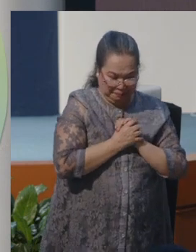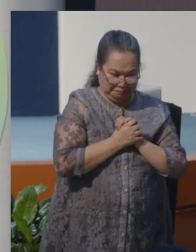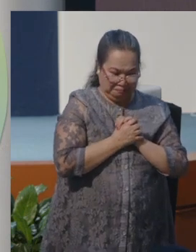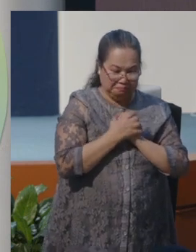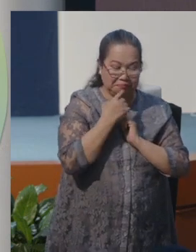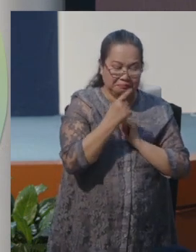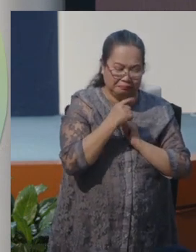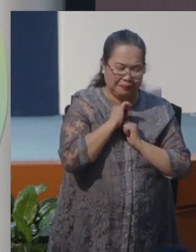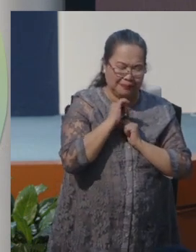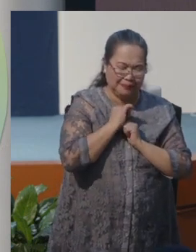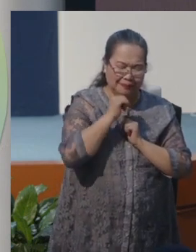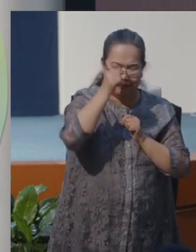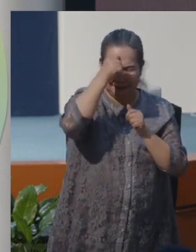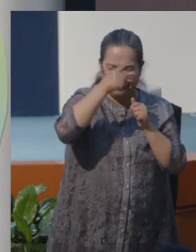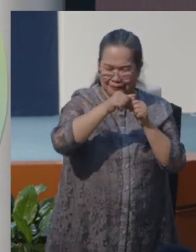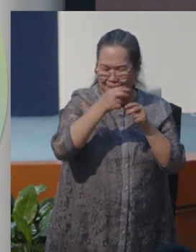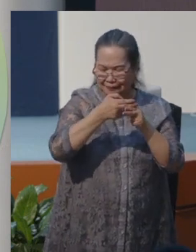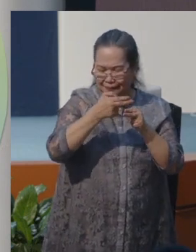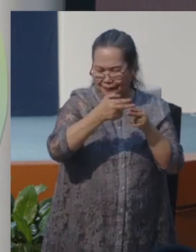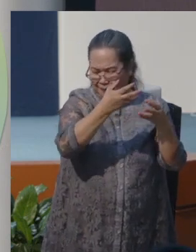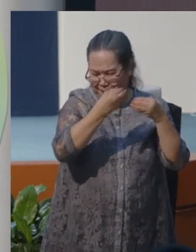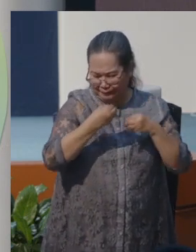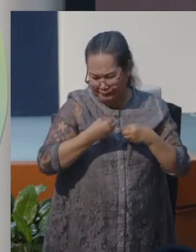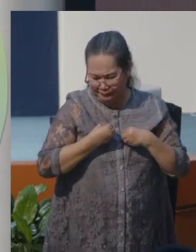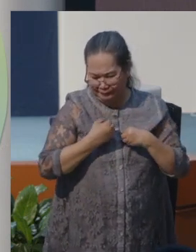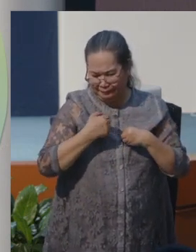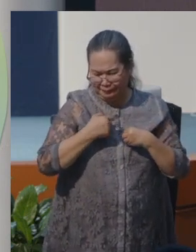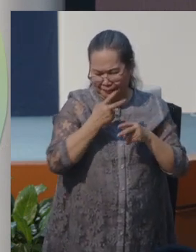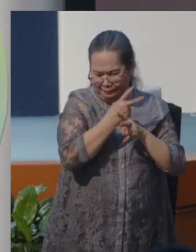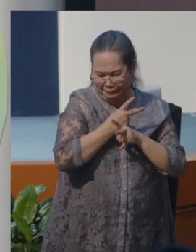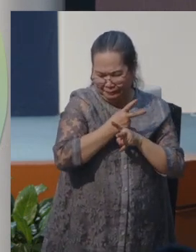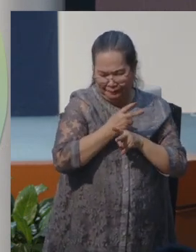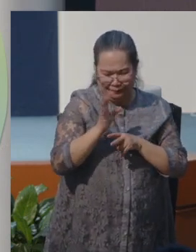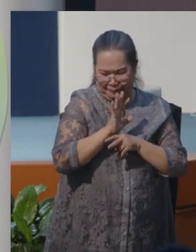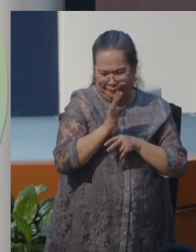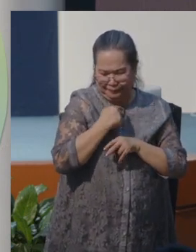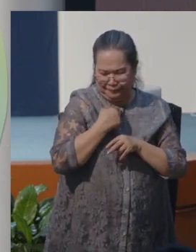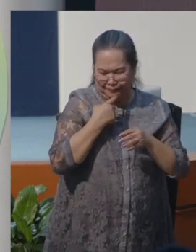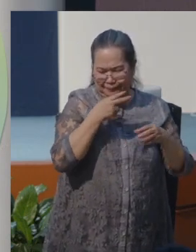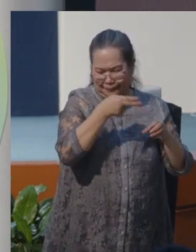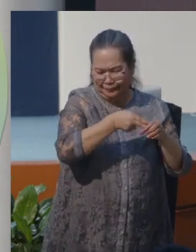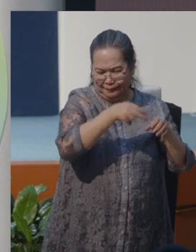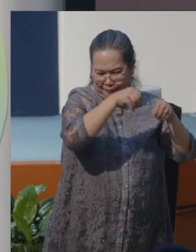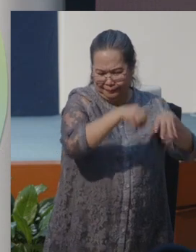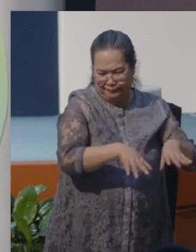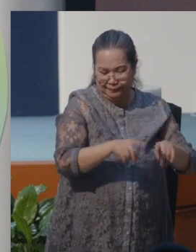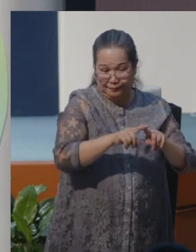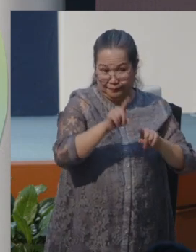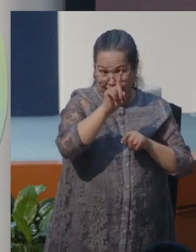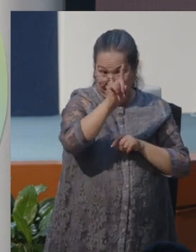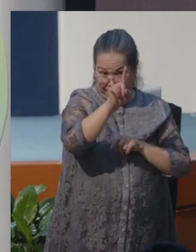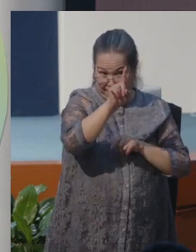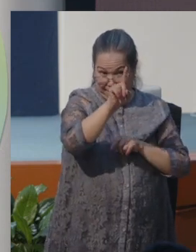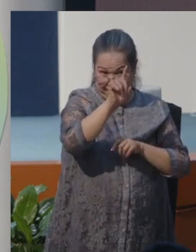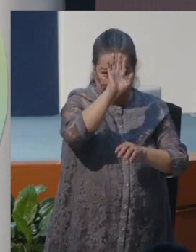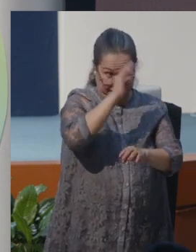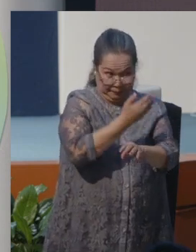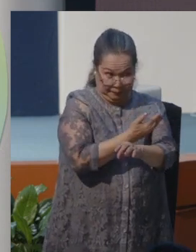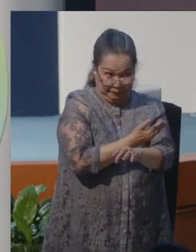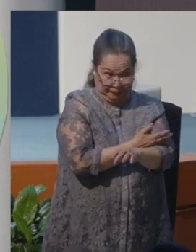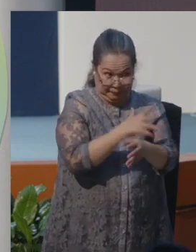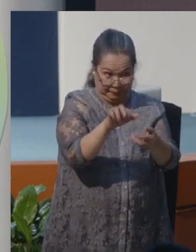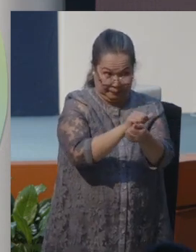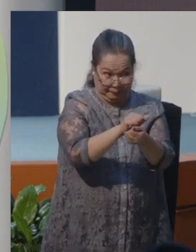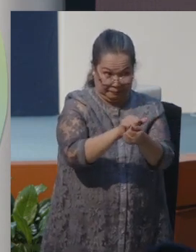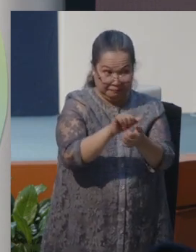Sabi niya, I kept them in your name which you have given me. I have guarded them and not one of them has been lost except the son of destruction,